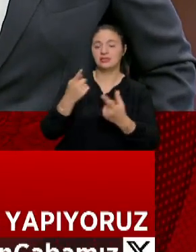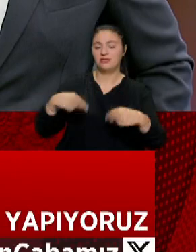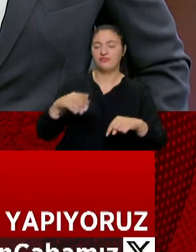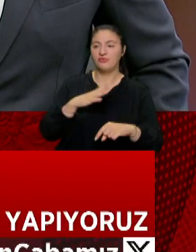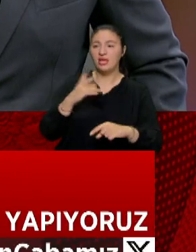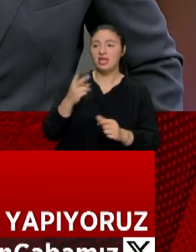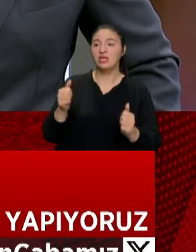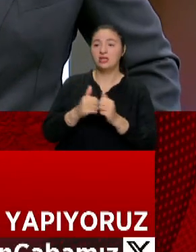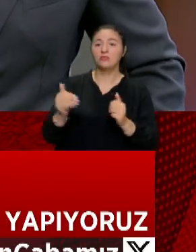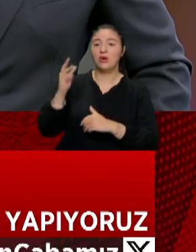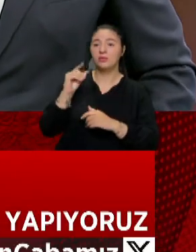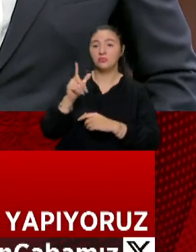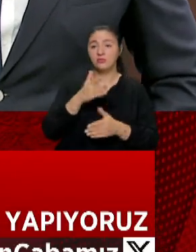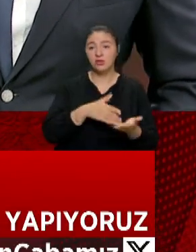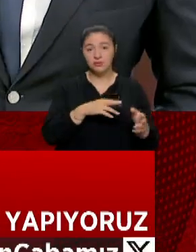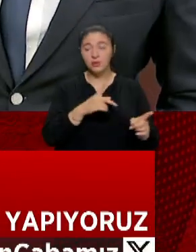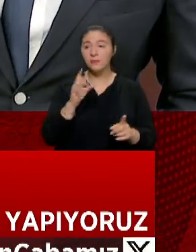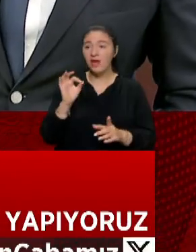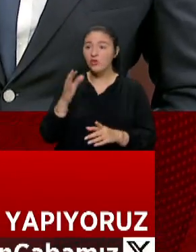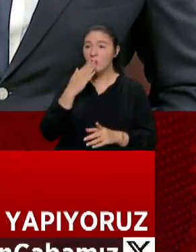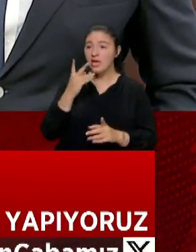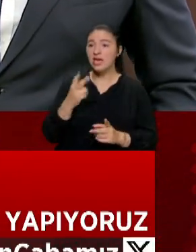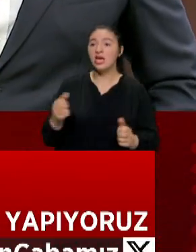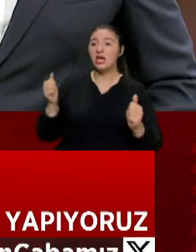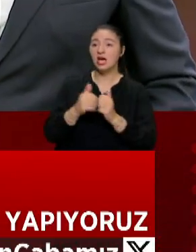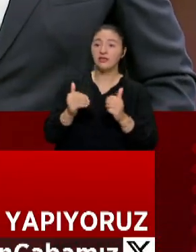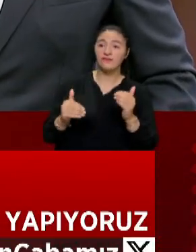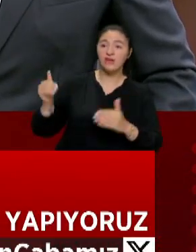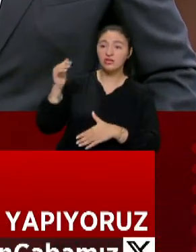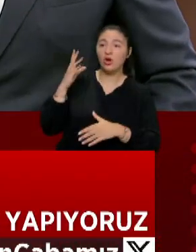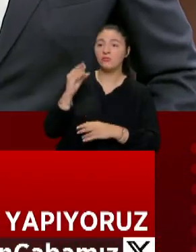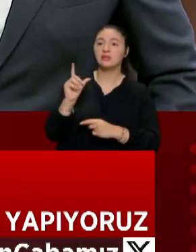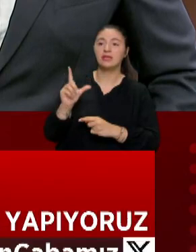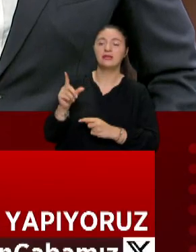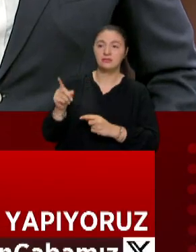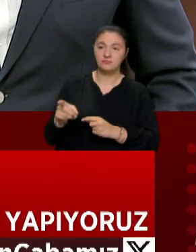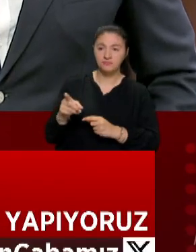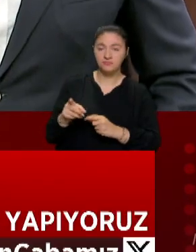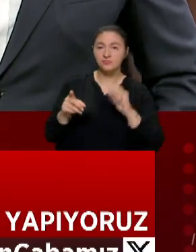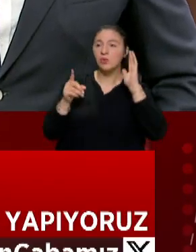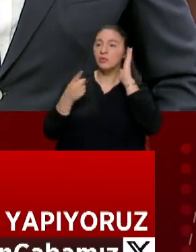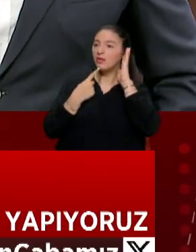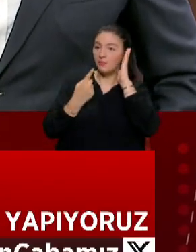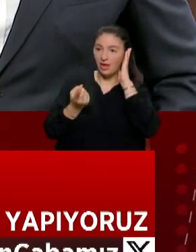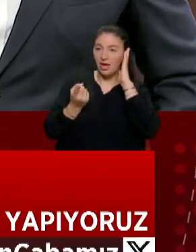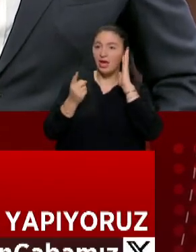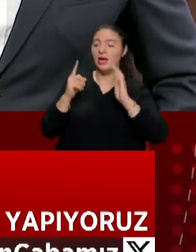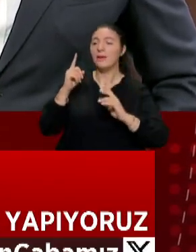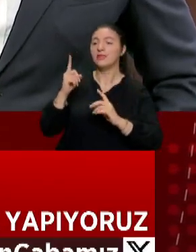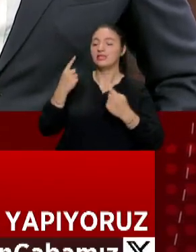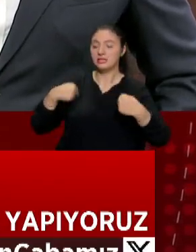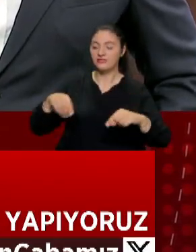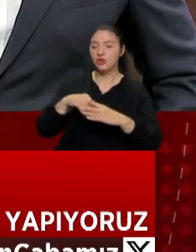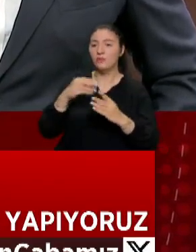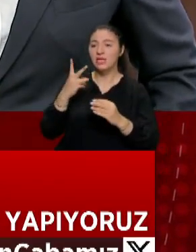iki katına çıkarılması lazım mevcut okulların iki katı kadar daha okul olması lazım Bu ne demek Bir sınıfta